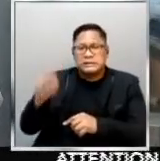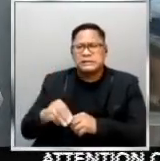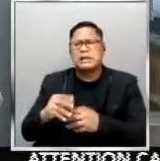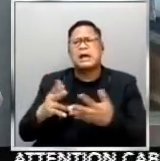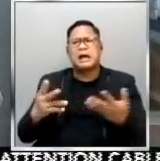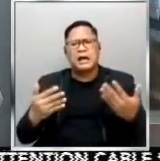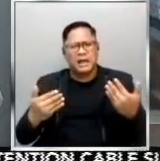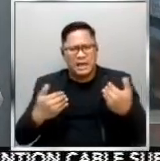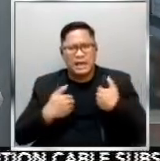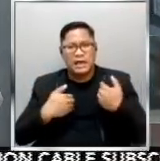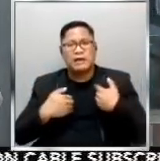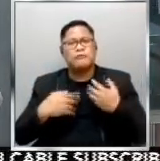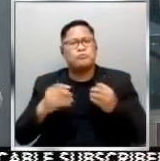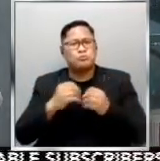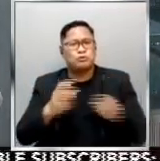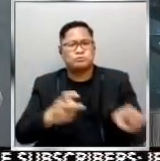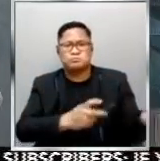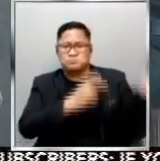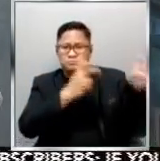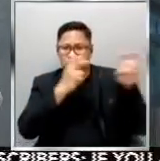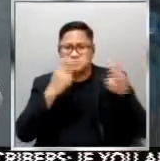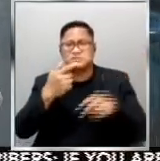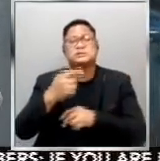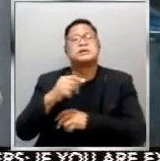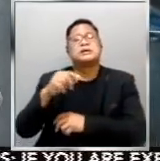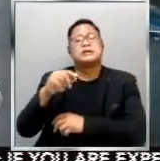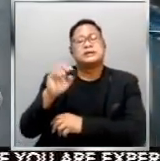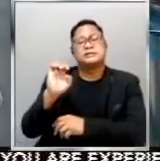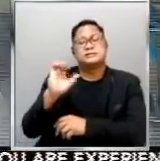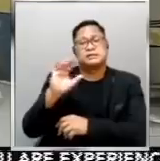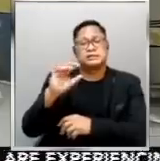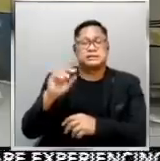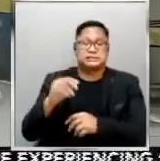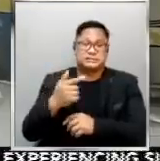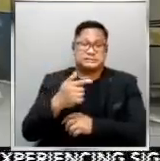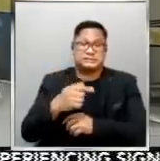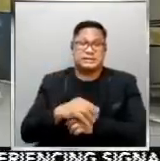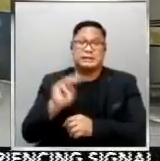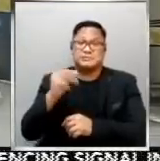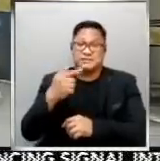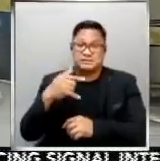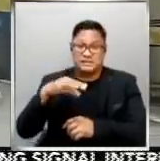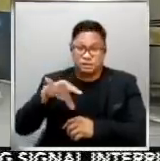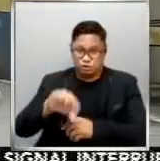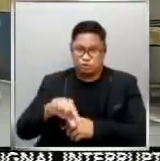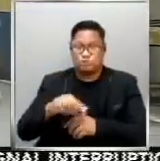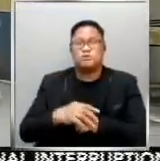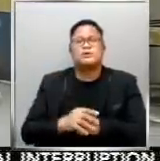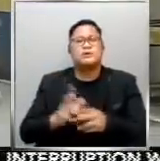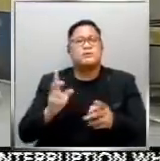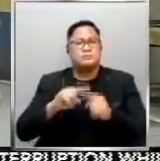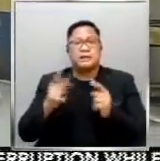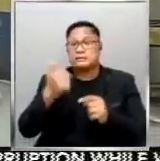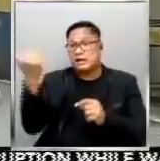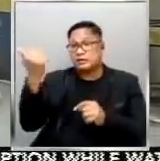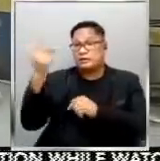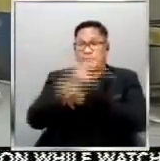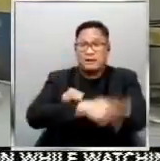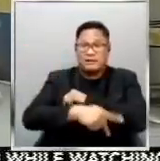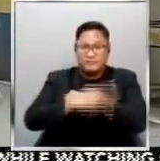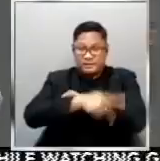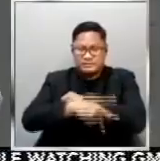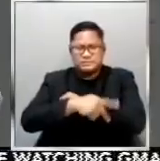mas mahigpit na general community quarantine. Ang karamihan sa mga lalawigan nasa pinakamaluwag ng modified general